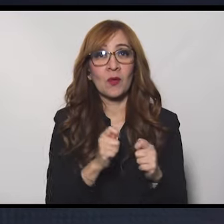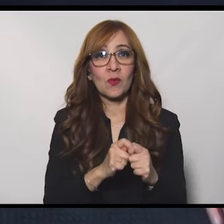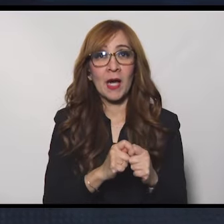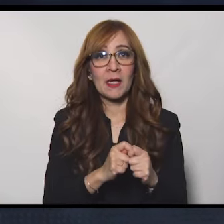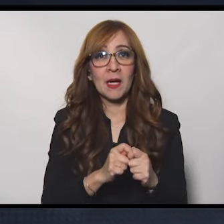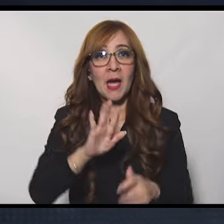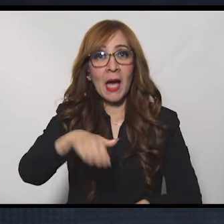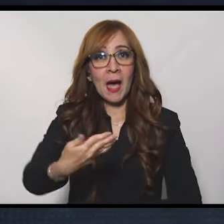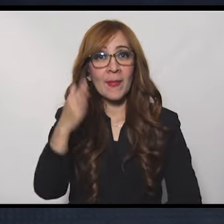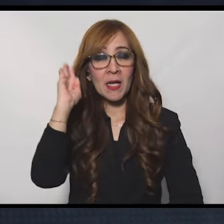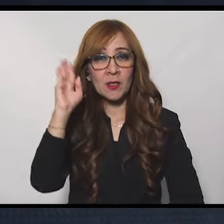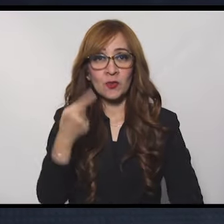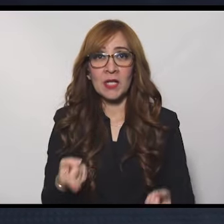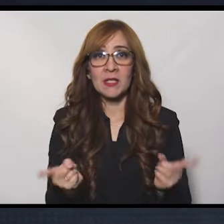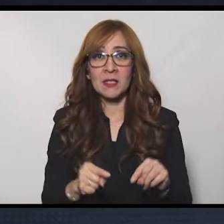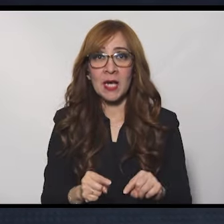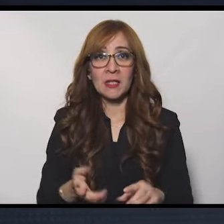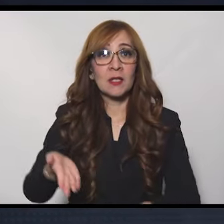terjadi di masa lalu?